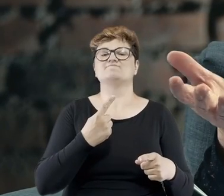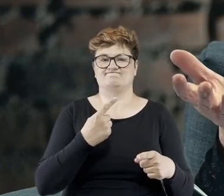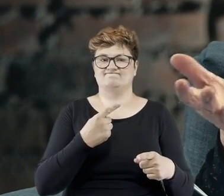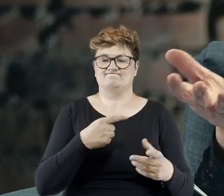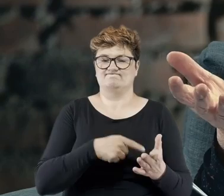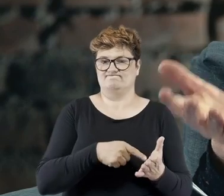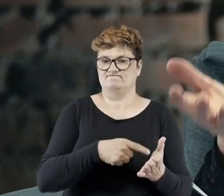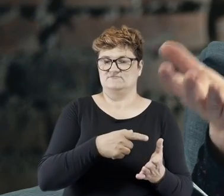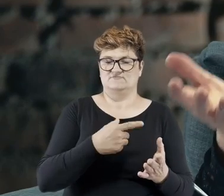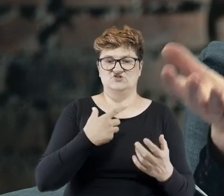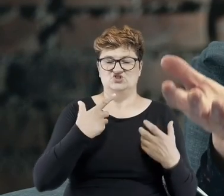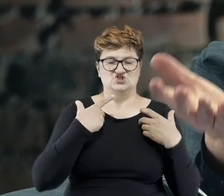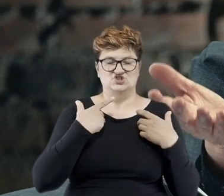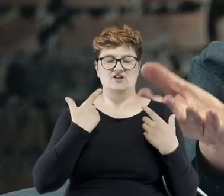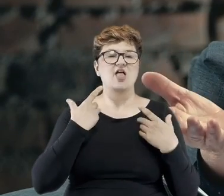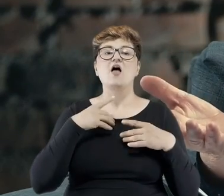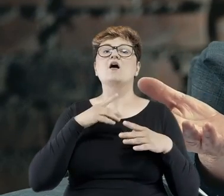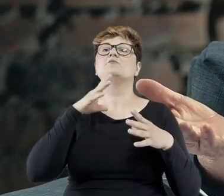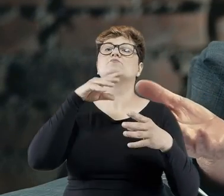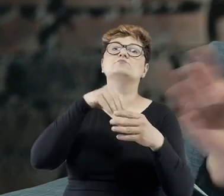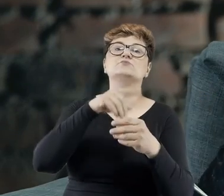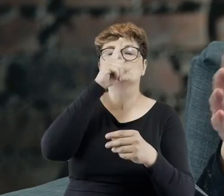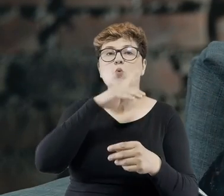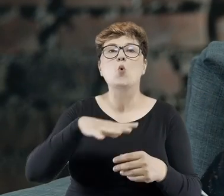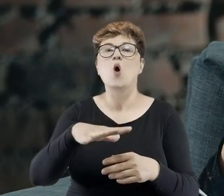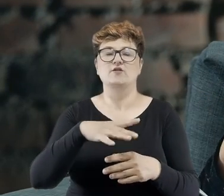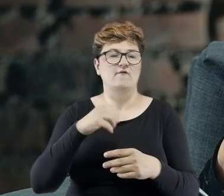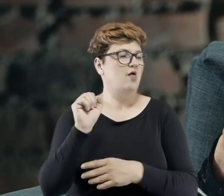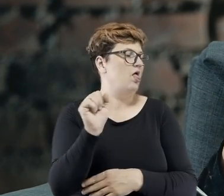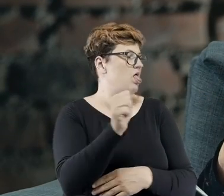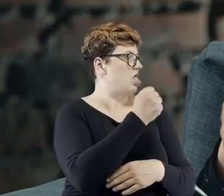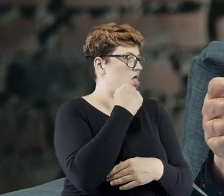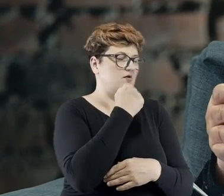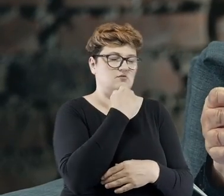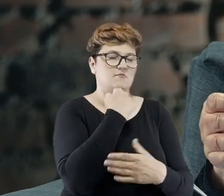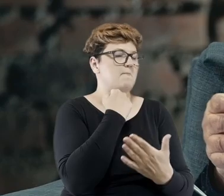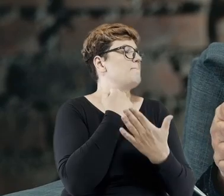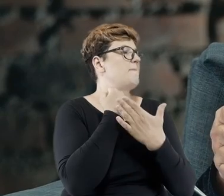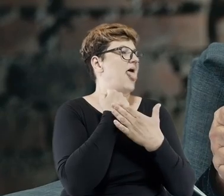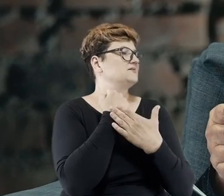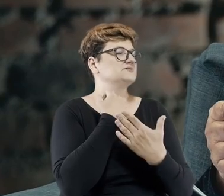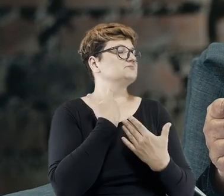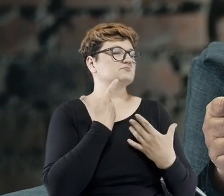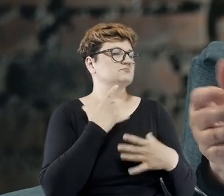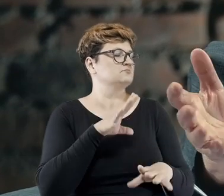że ona żyła odwrócona plecami do swojego miejsca, do